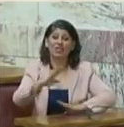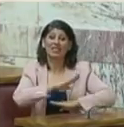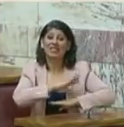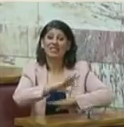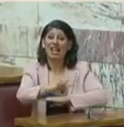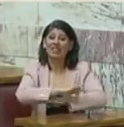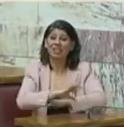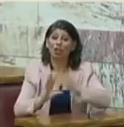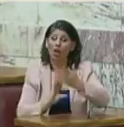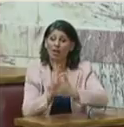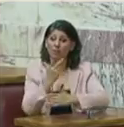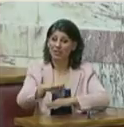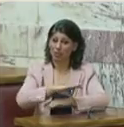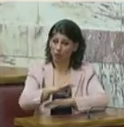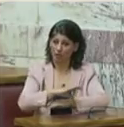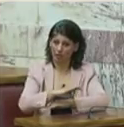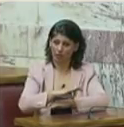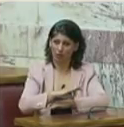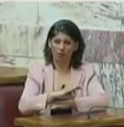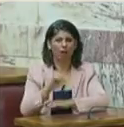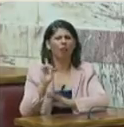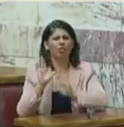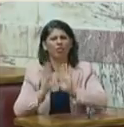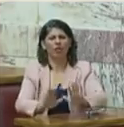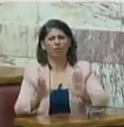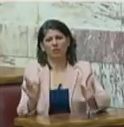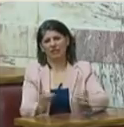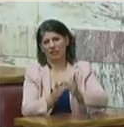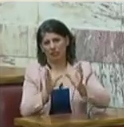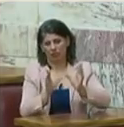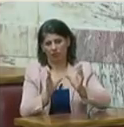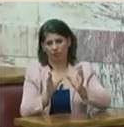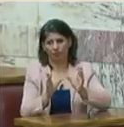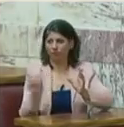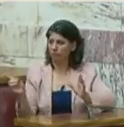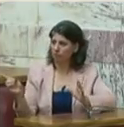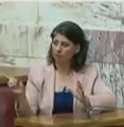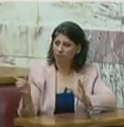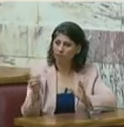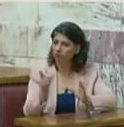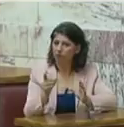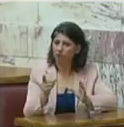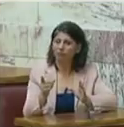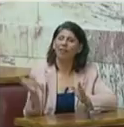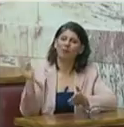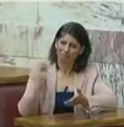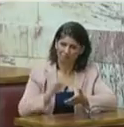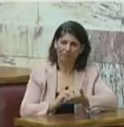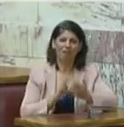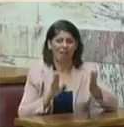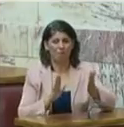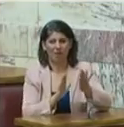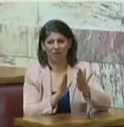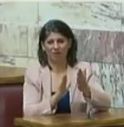αναπτυξιακό σχέδιο και δεν αφήνεται στη μοίρα της, εσείς είσαστε για άλλη μια φορά απέναντι